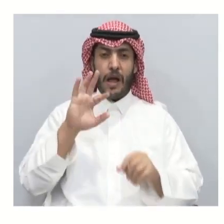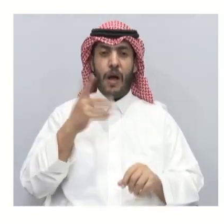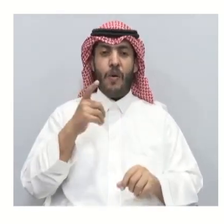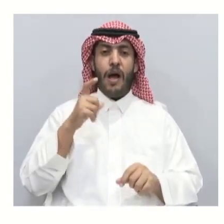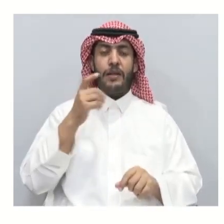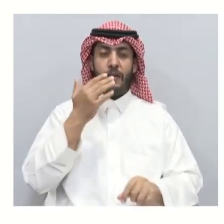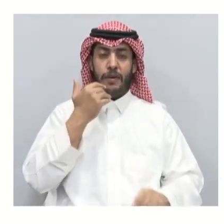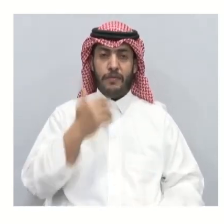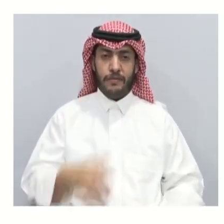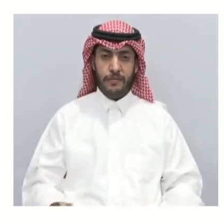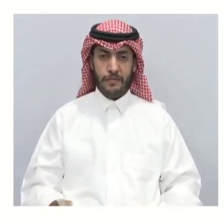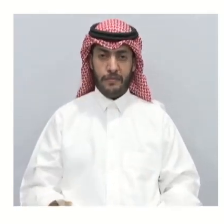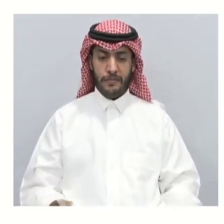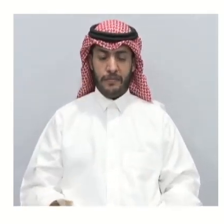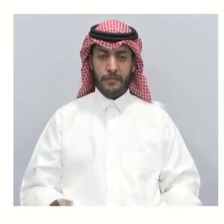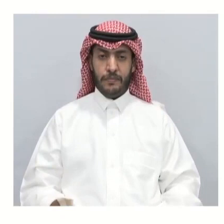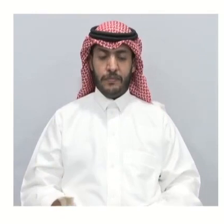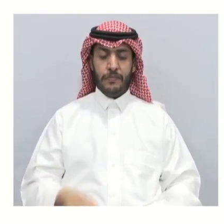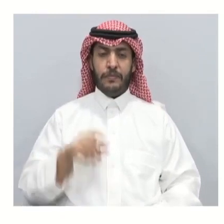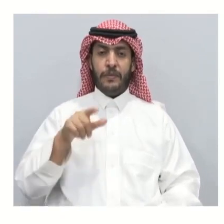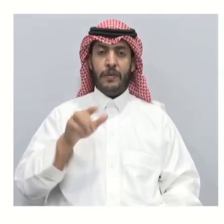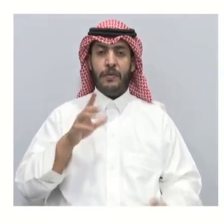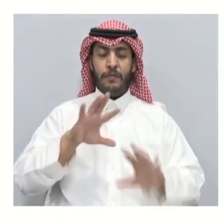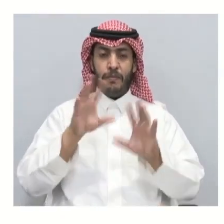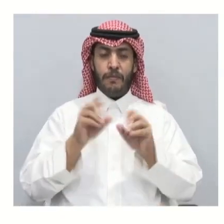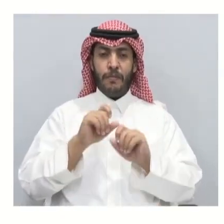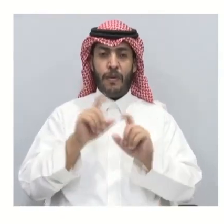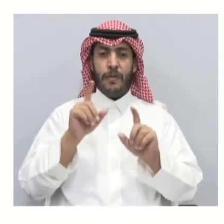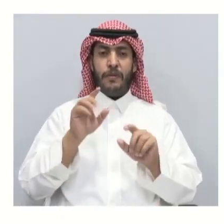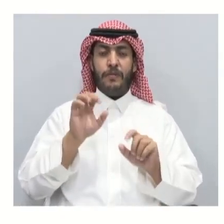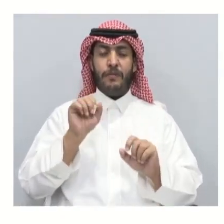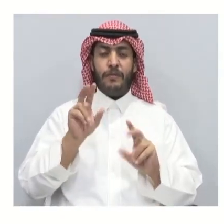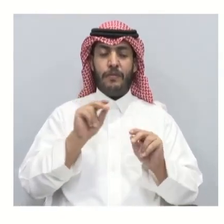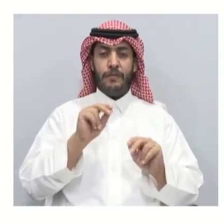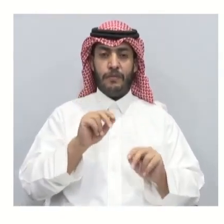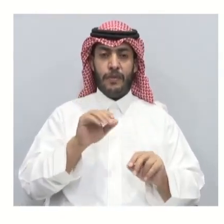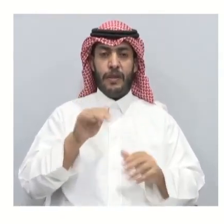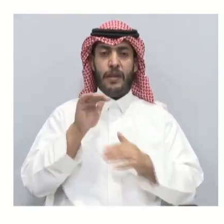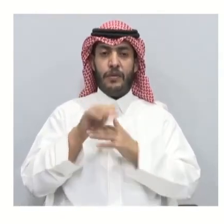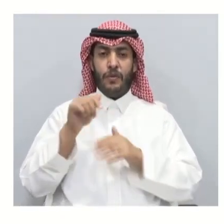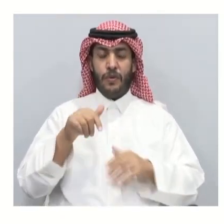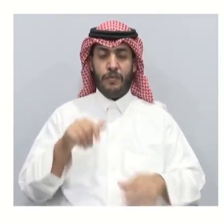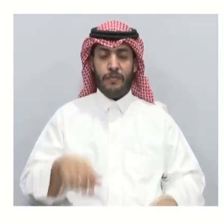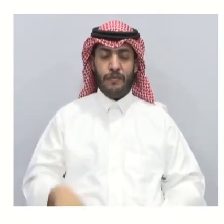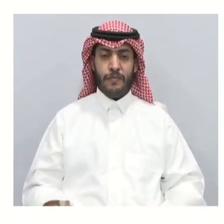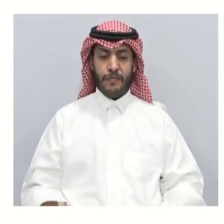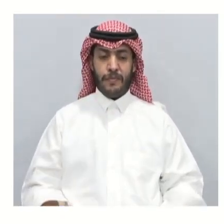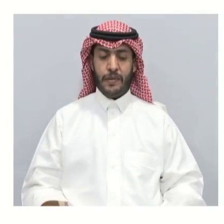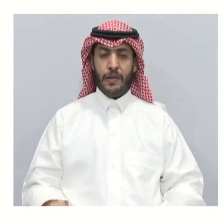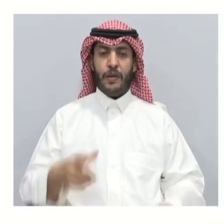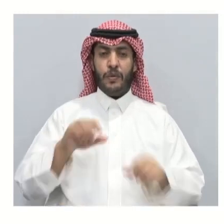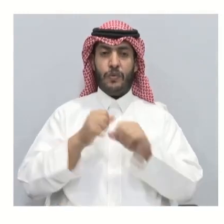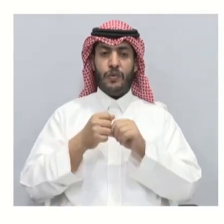بالازرق او غير الملونه بالازرق وهذا ايضاح وفكره بسيطه لدرسنا بارك الله فيكم اللي هي